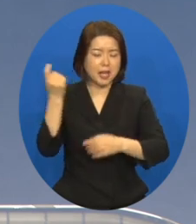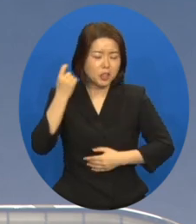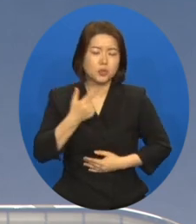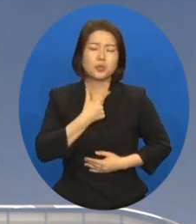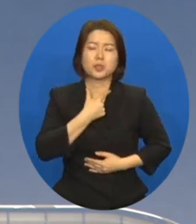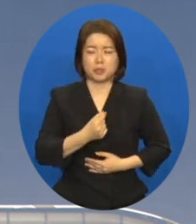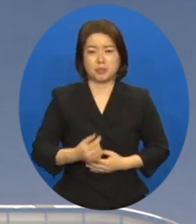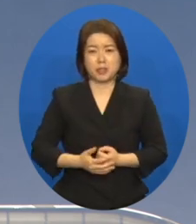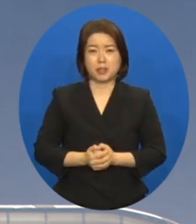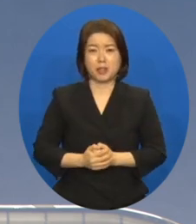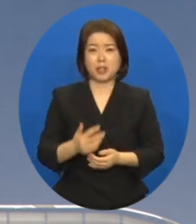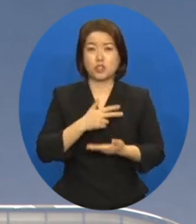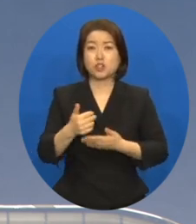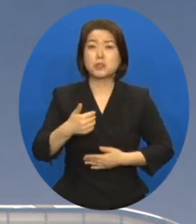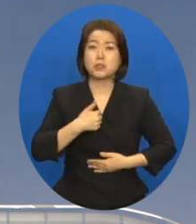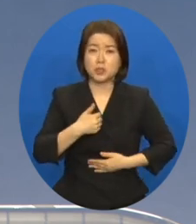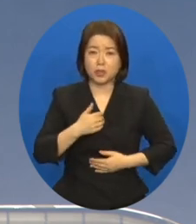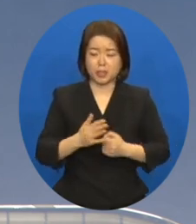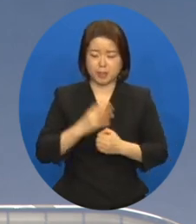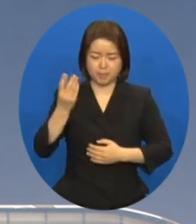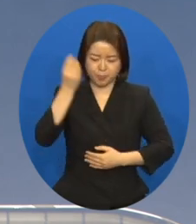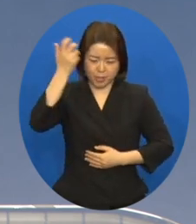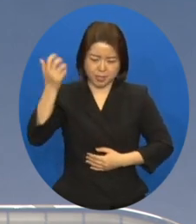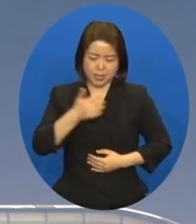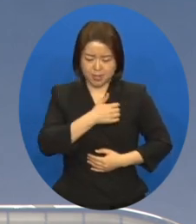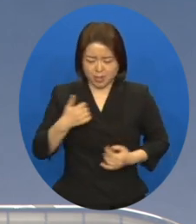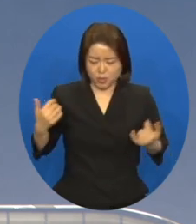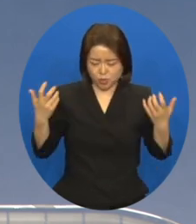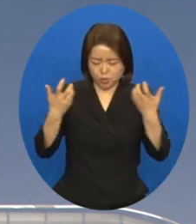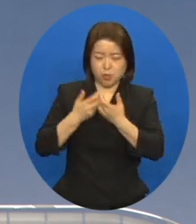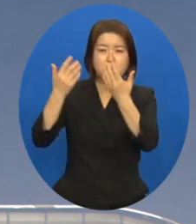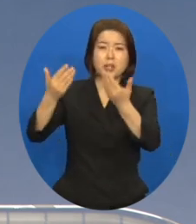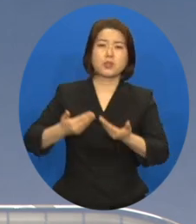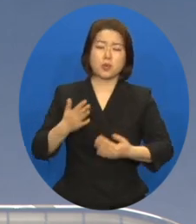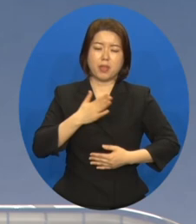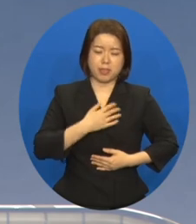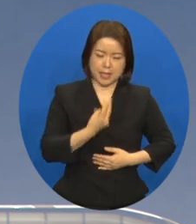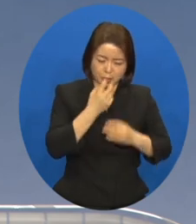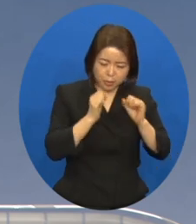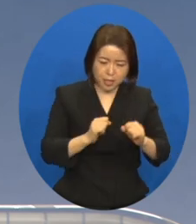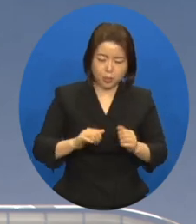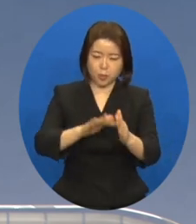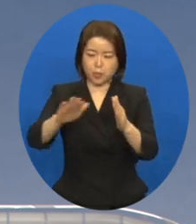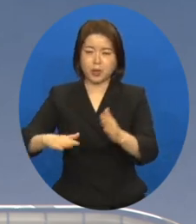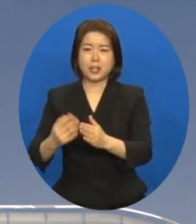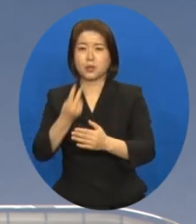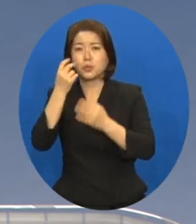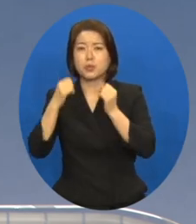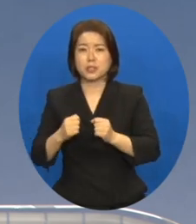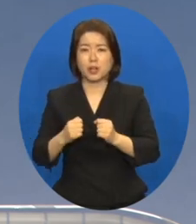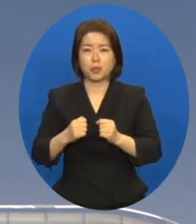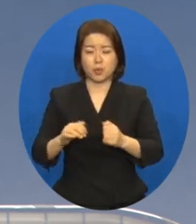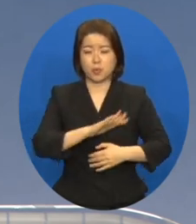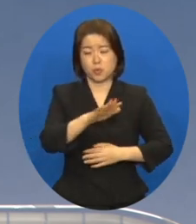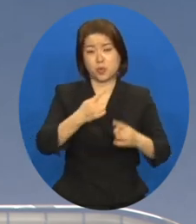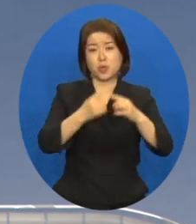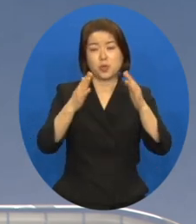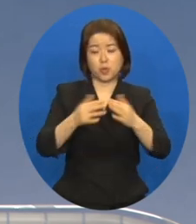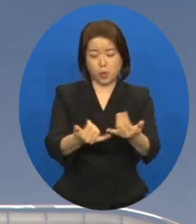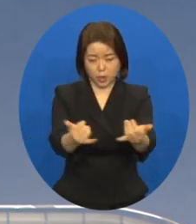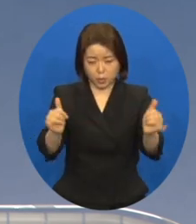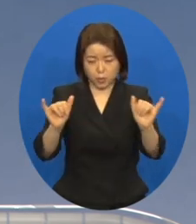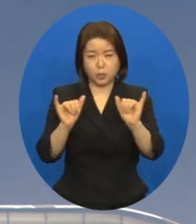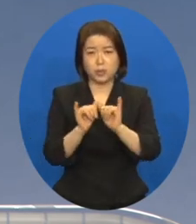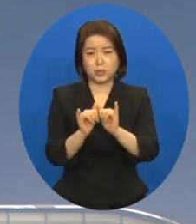싶습니다. 주님, 저에게 성령에 충만하게 하셔서 나도 살고 우리 가정도 우리 교회